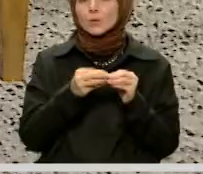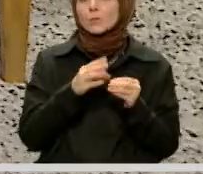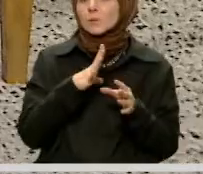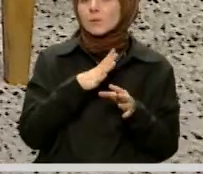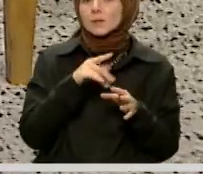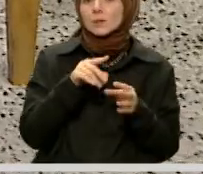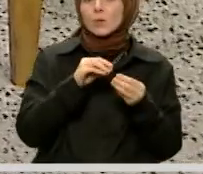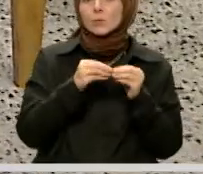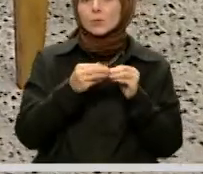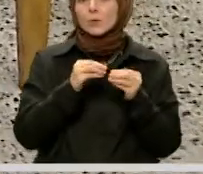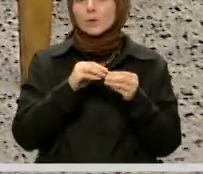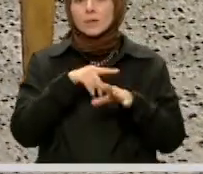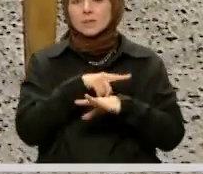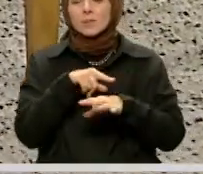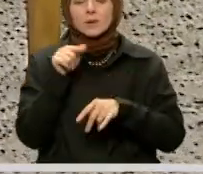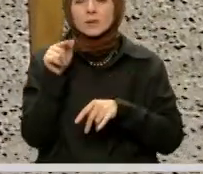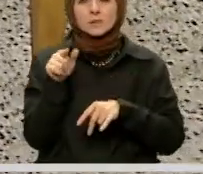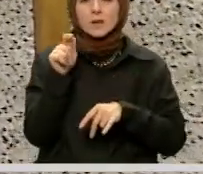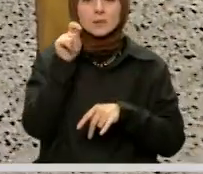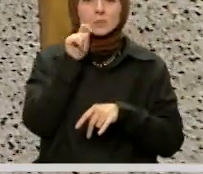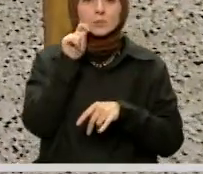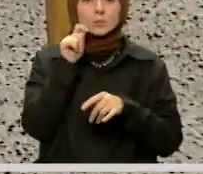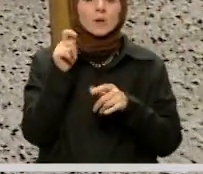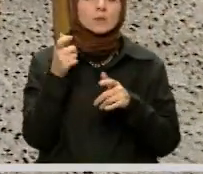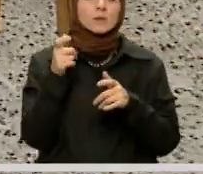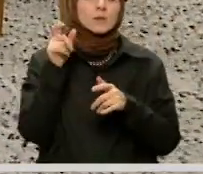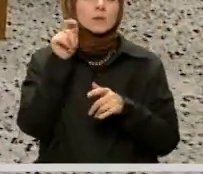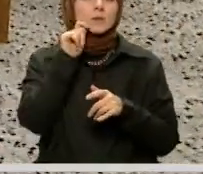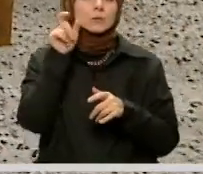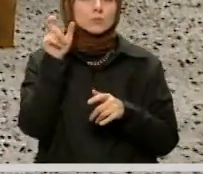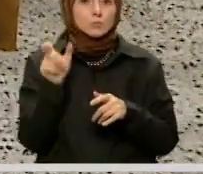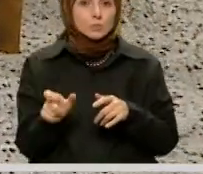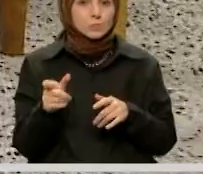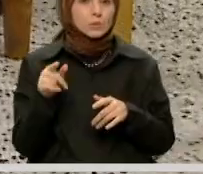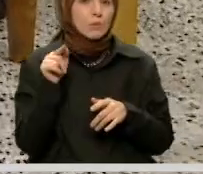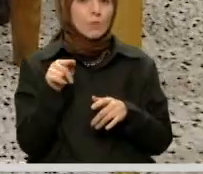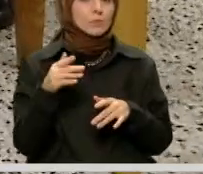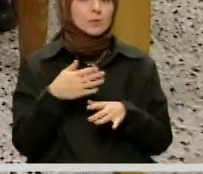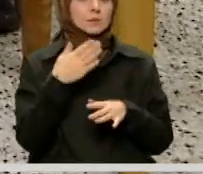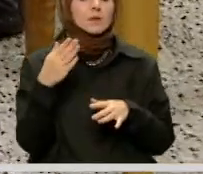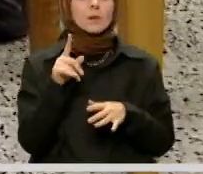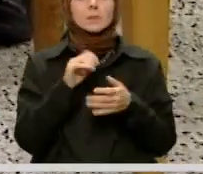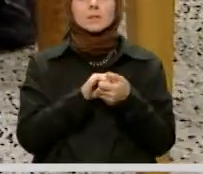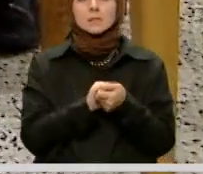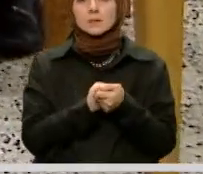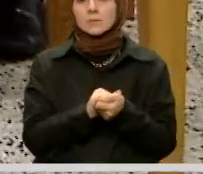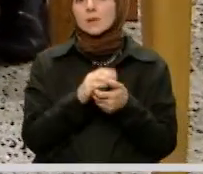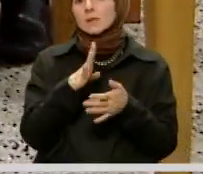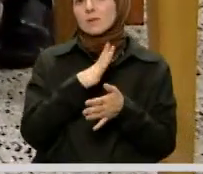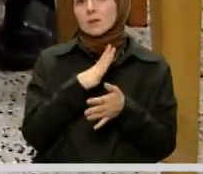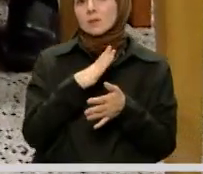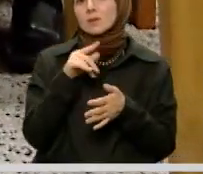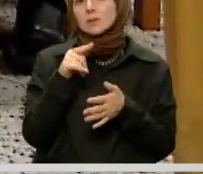anında sen mümin kulunu aklına getirip dua edebiliyorsan orada bir, daha bir ekstra bir samimiyet, ekstra bir gayret var.